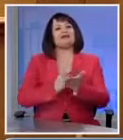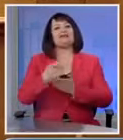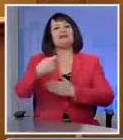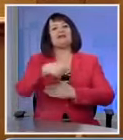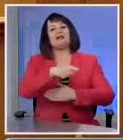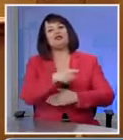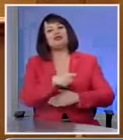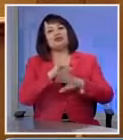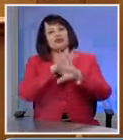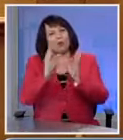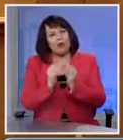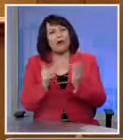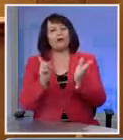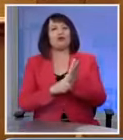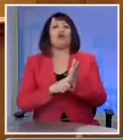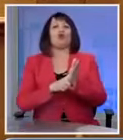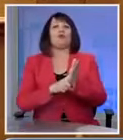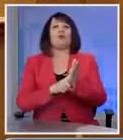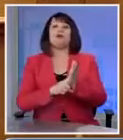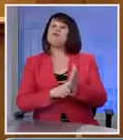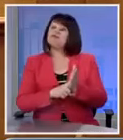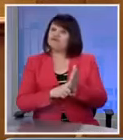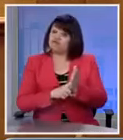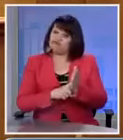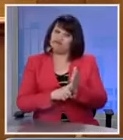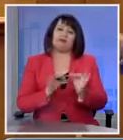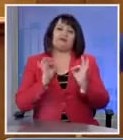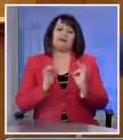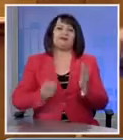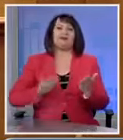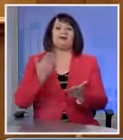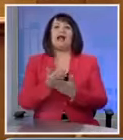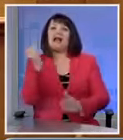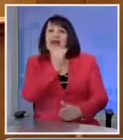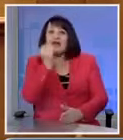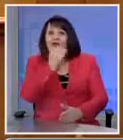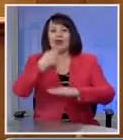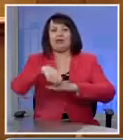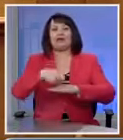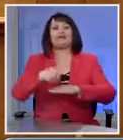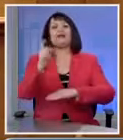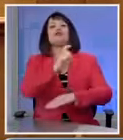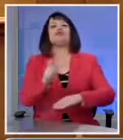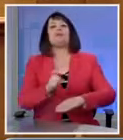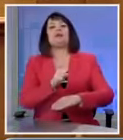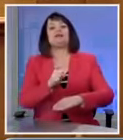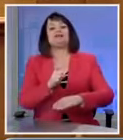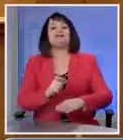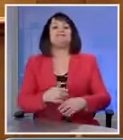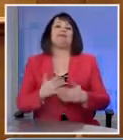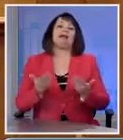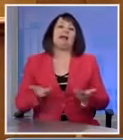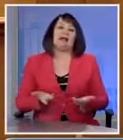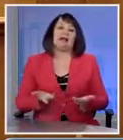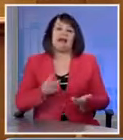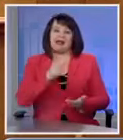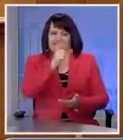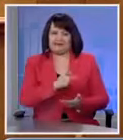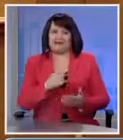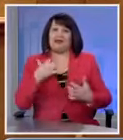την καθόλου νόμιμη και εύλογη υποβολή αιτήματος για την επιτάχυνσή της. Αλλά αν